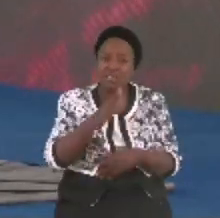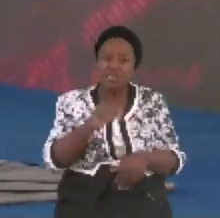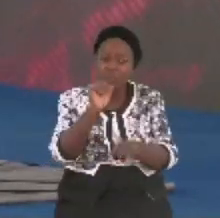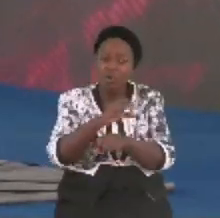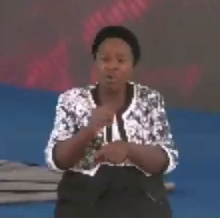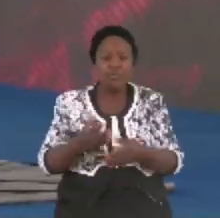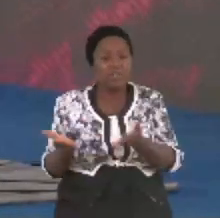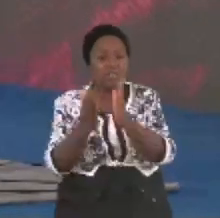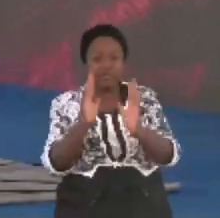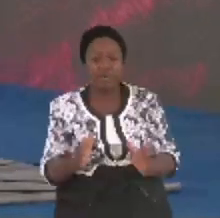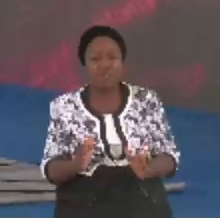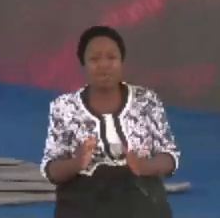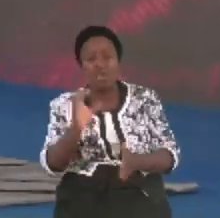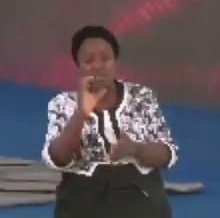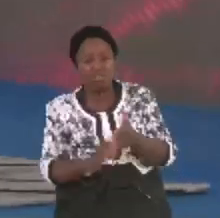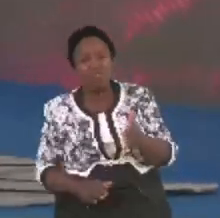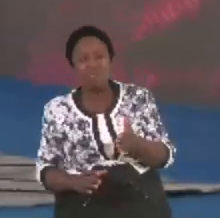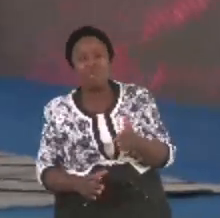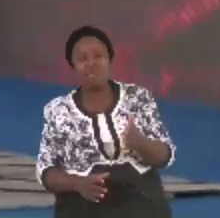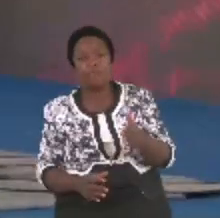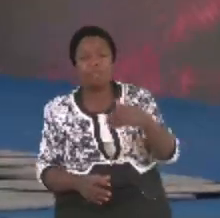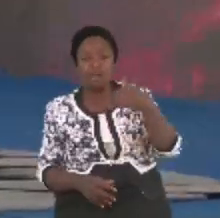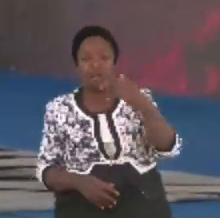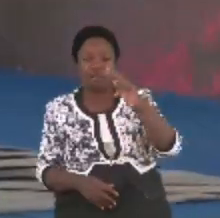du serviteur. Chapitre 13.